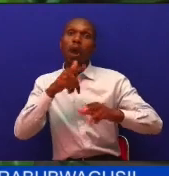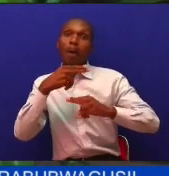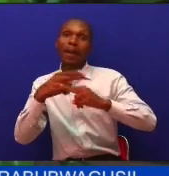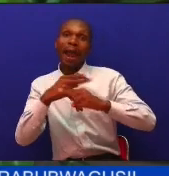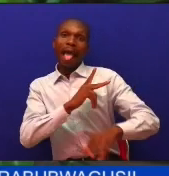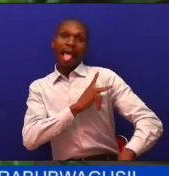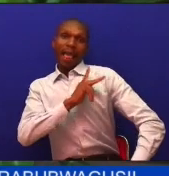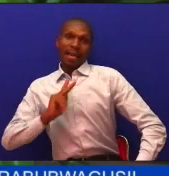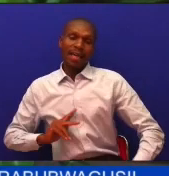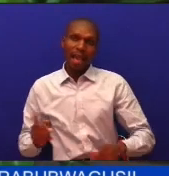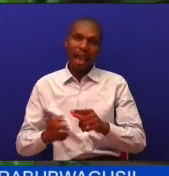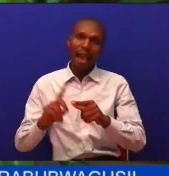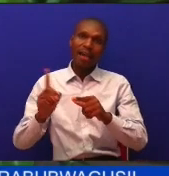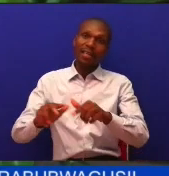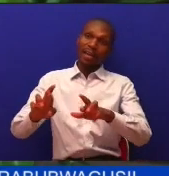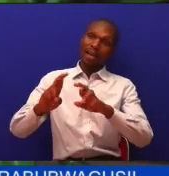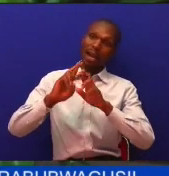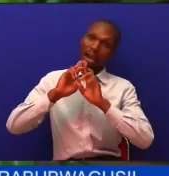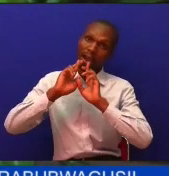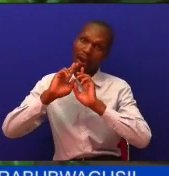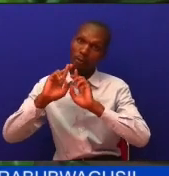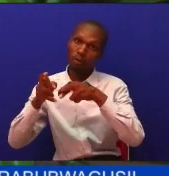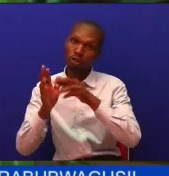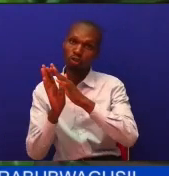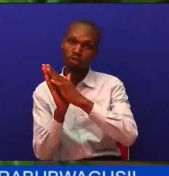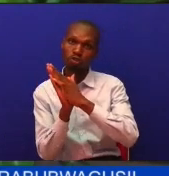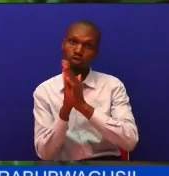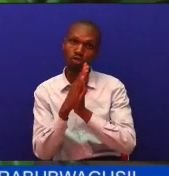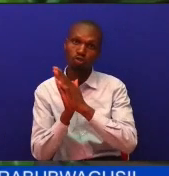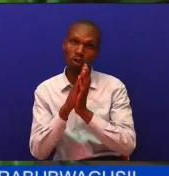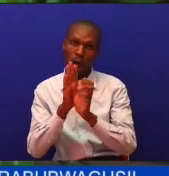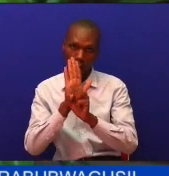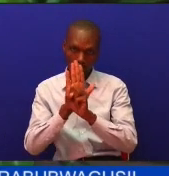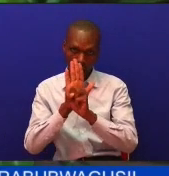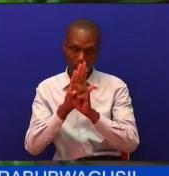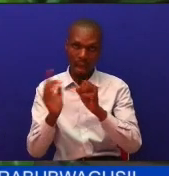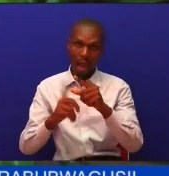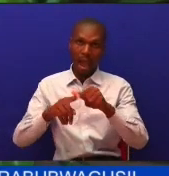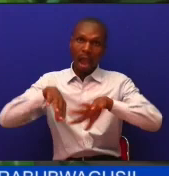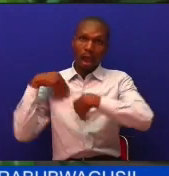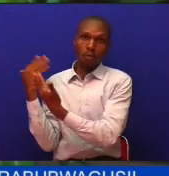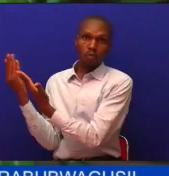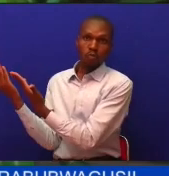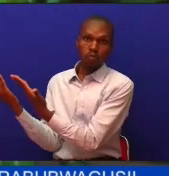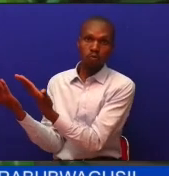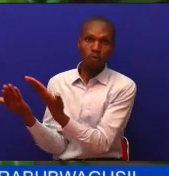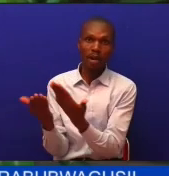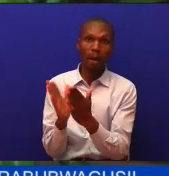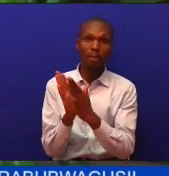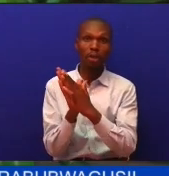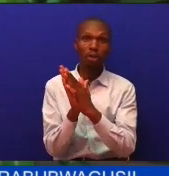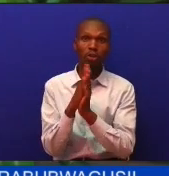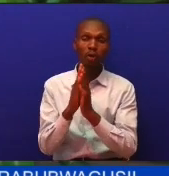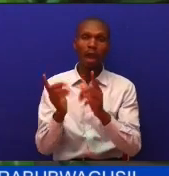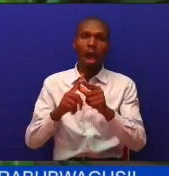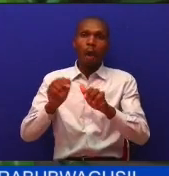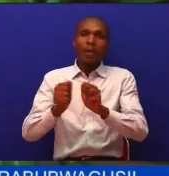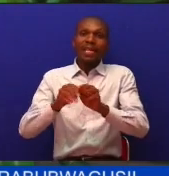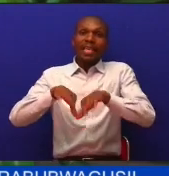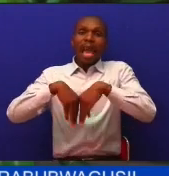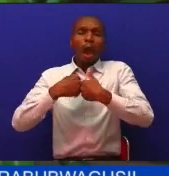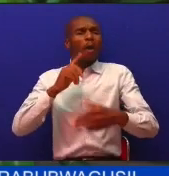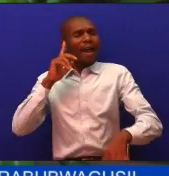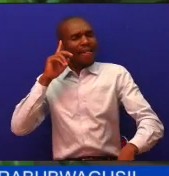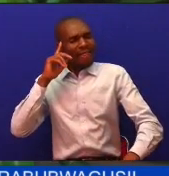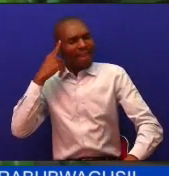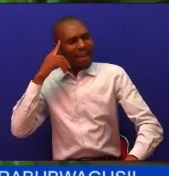Kingi. Umoliki ito Joseph Mose Nsarandi ganyarere kwa wakago tuwari ganiria orobo tiruwa bene. Kubatika nabo mne kerengere likio